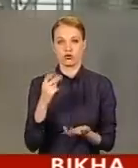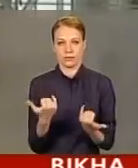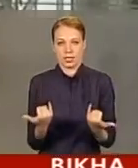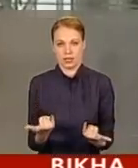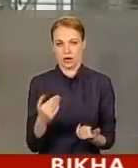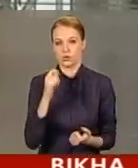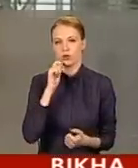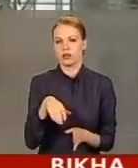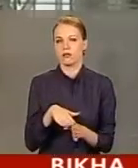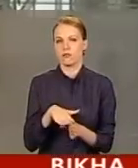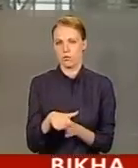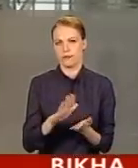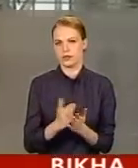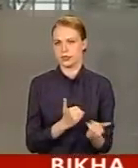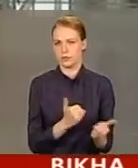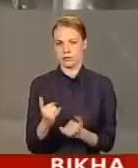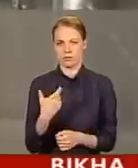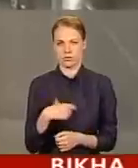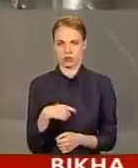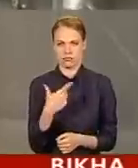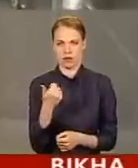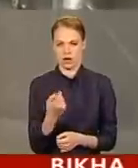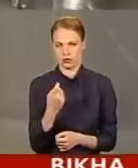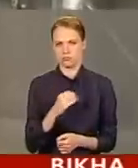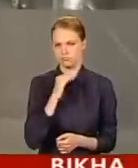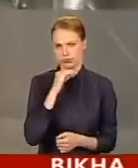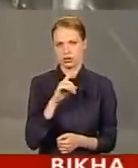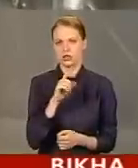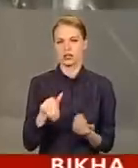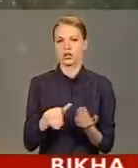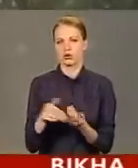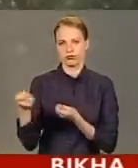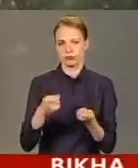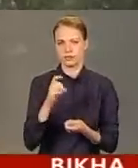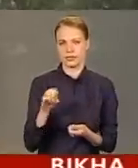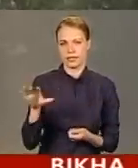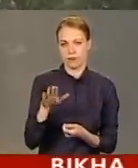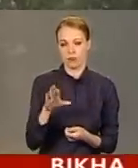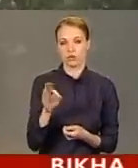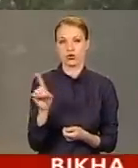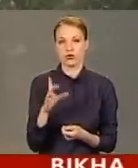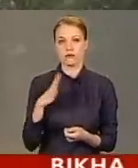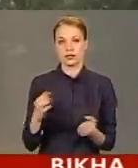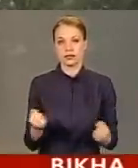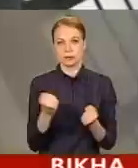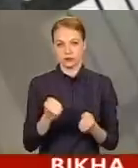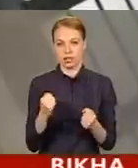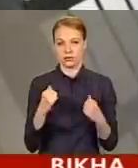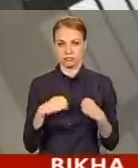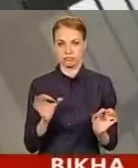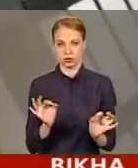зараз Україна повністю забезпечує себе газом за рахунок реверсу з Європи, то для того, аби перезимувати